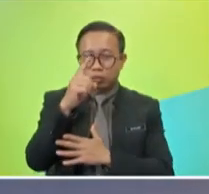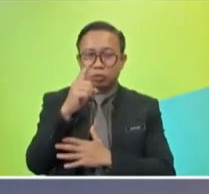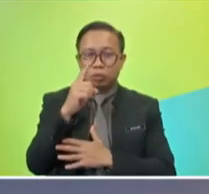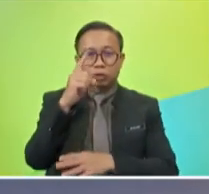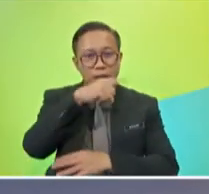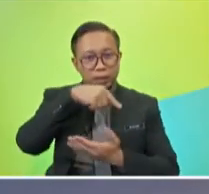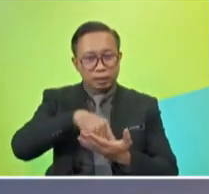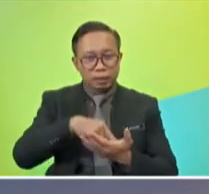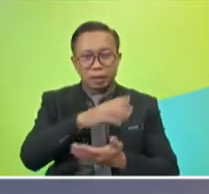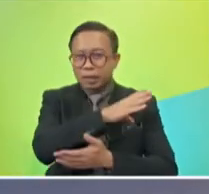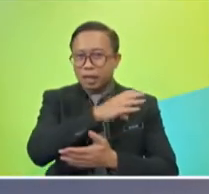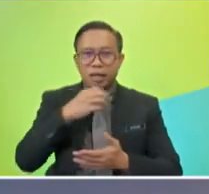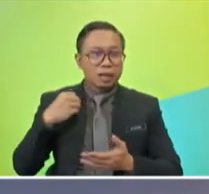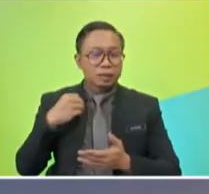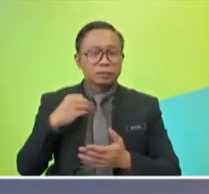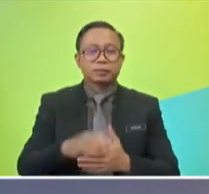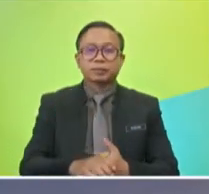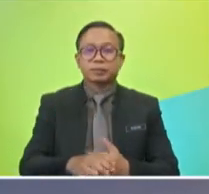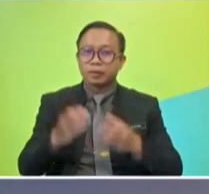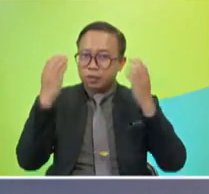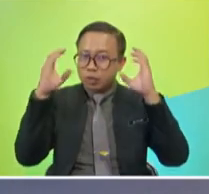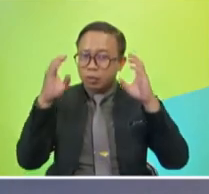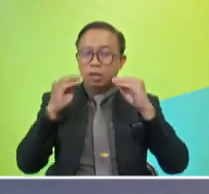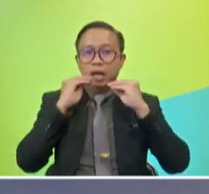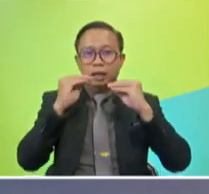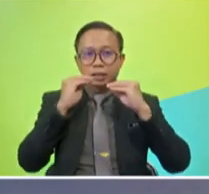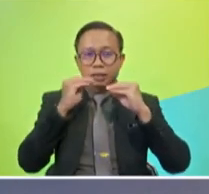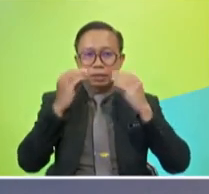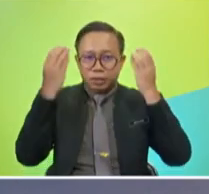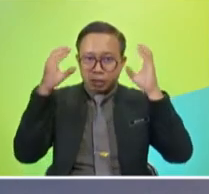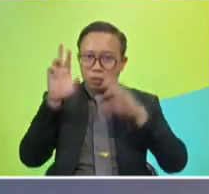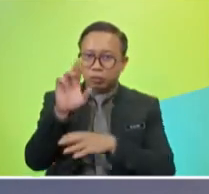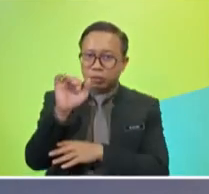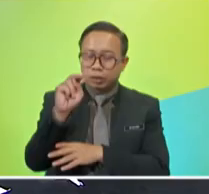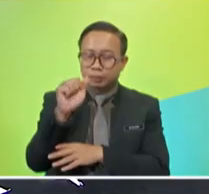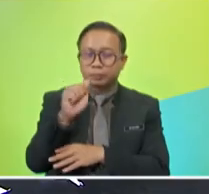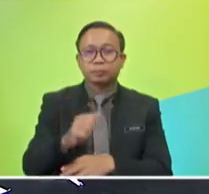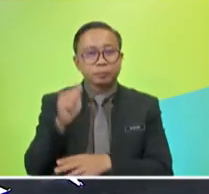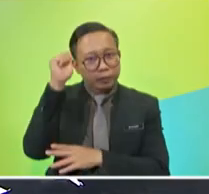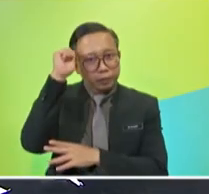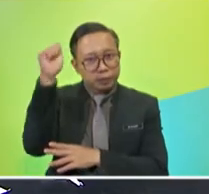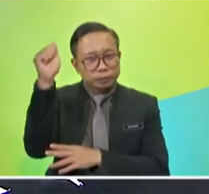juga Inilah dia guru yang akan mengajak kita cek gurinda Assalamualaikum